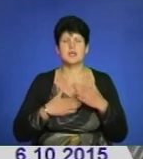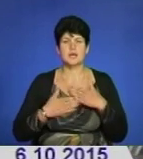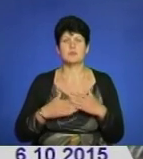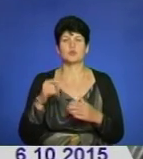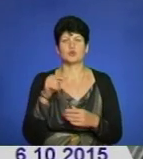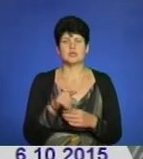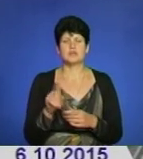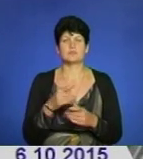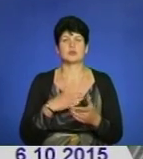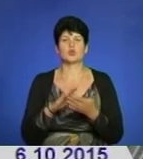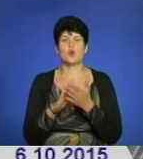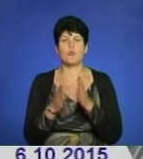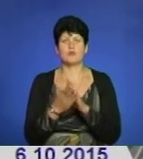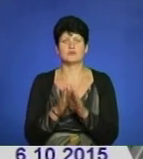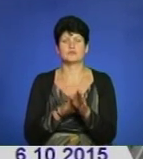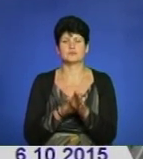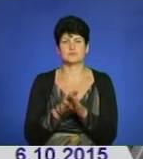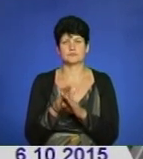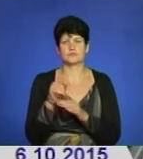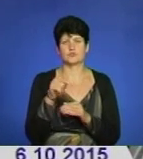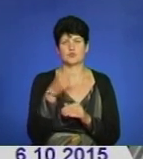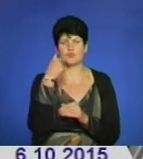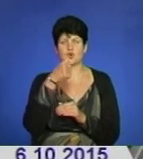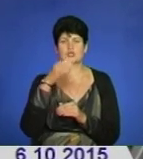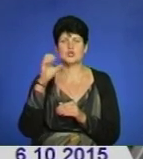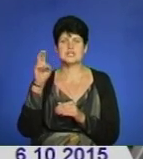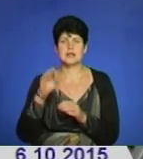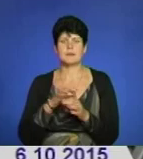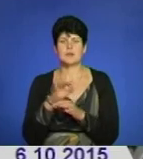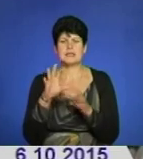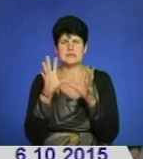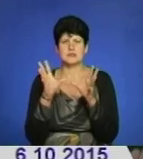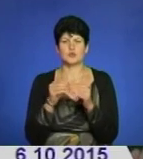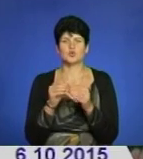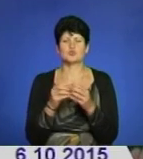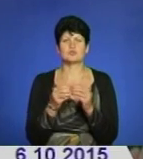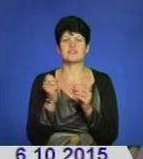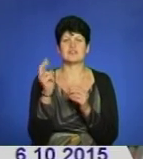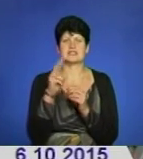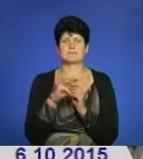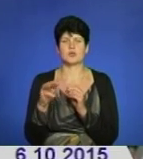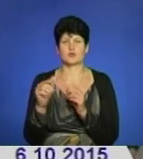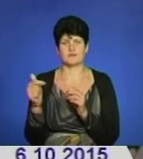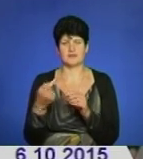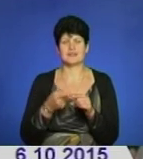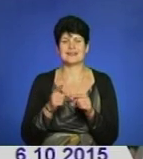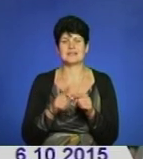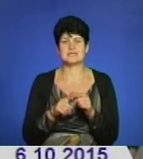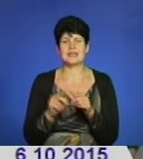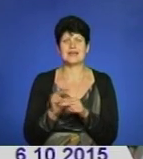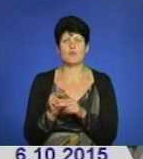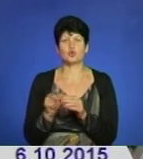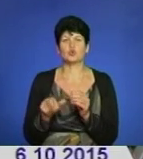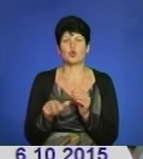ми домовилися про реалізацію в цьому році соціальних проєктів на загальну суму 12 мільйонів гривень, а це і ремонт